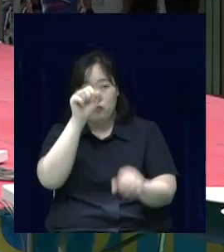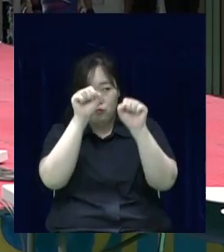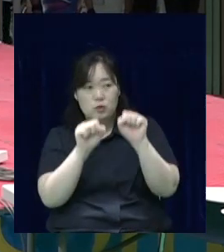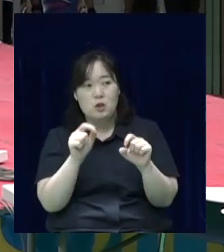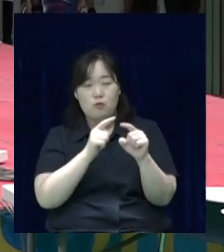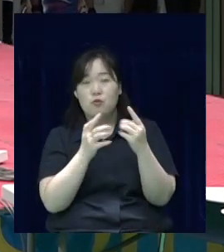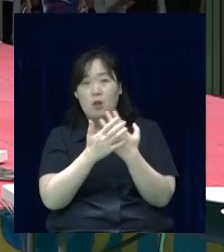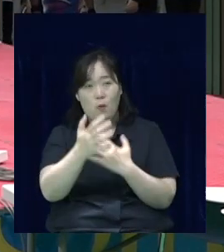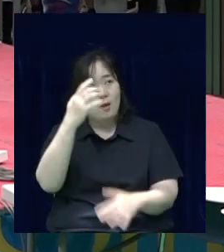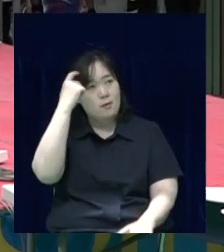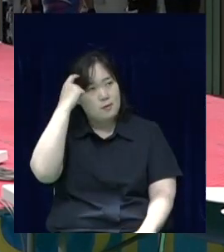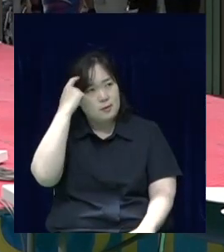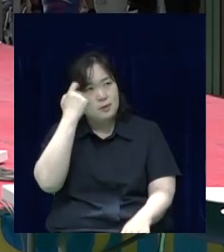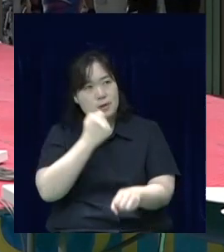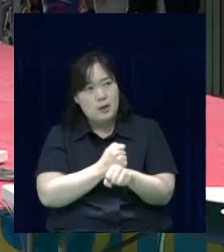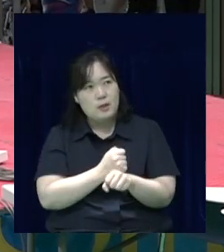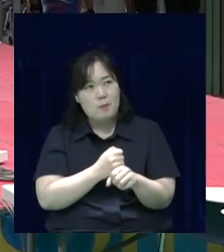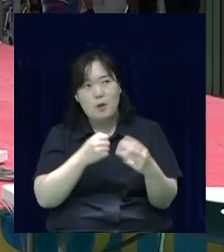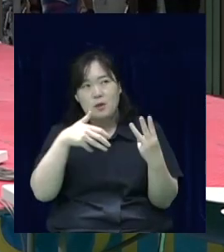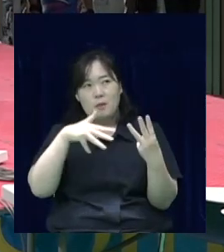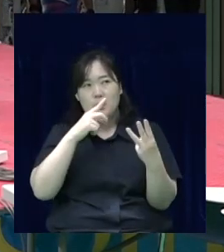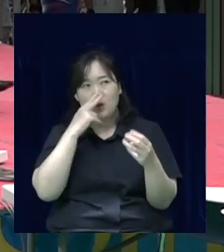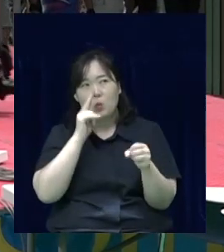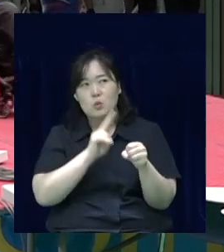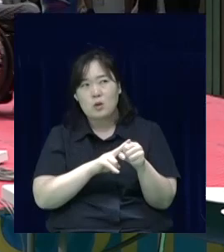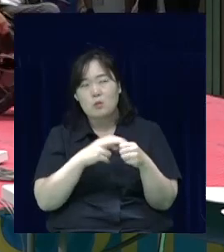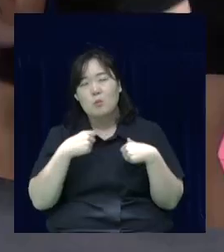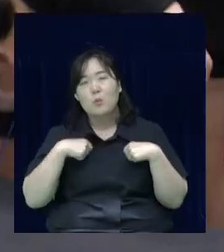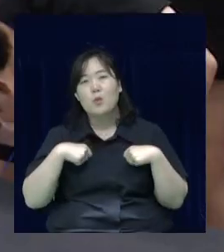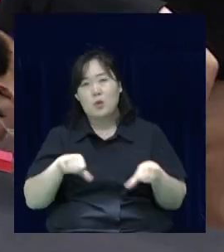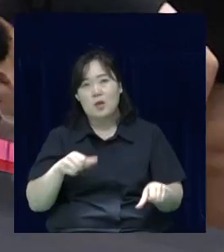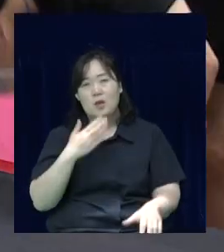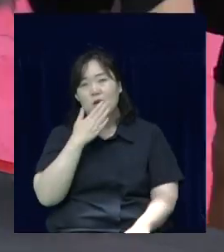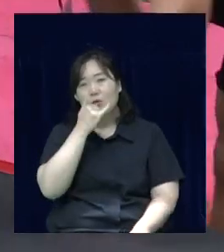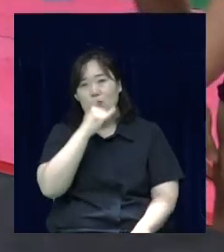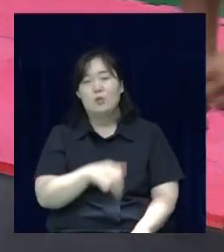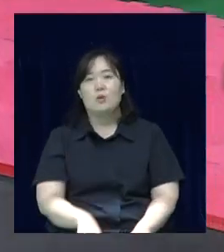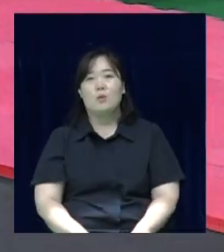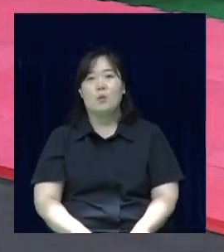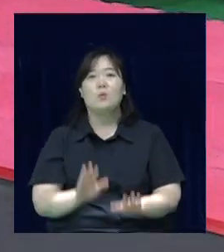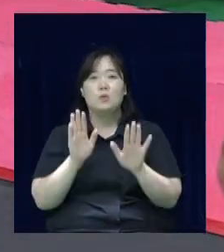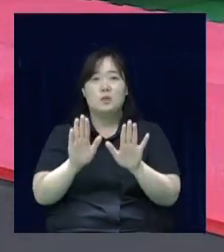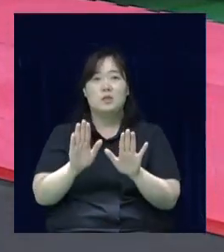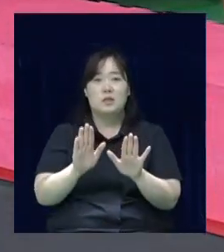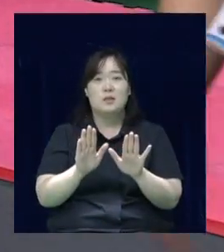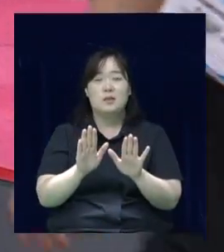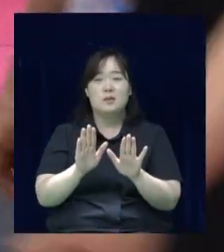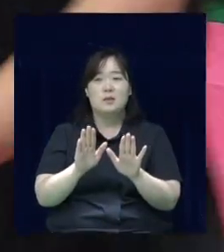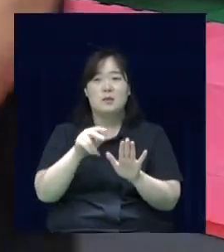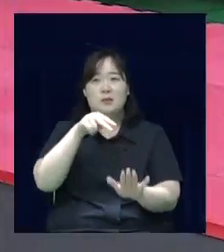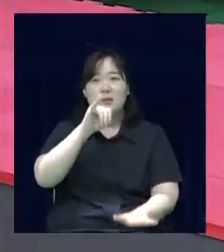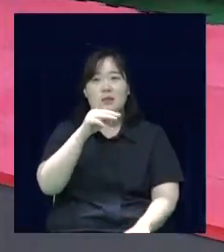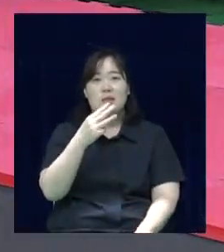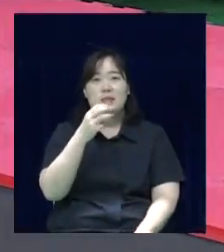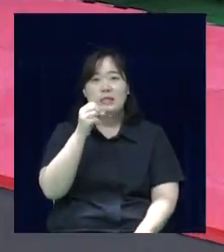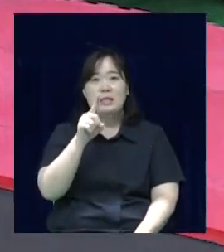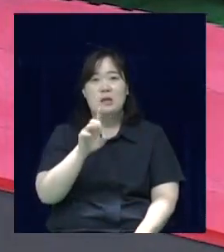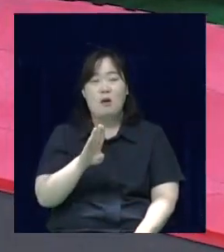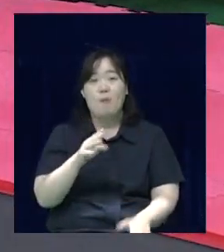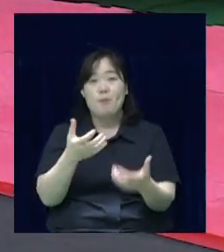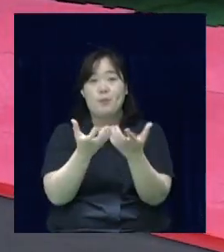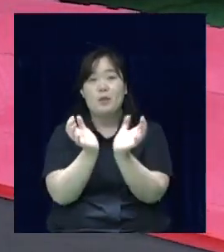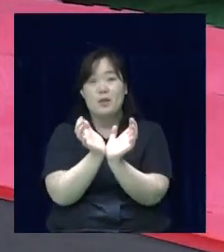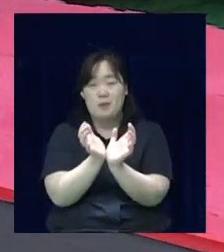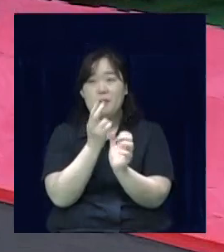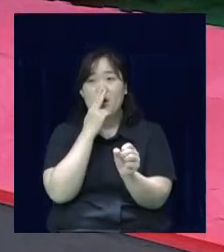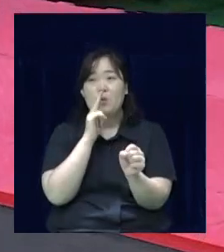경우에는 좀 아껴둘 필요도 있겠고요. 맞습니다. 예. 그리고 이제 지금 실업팀에 소속되어 있기 때문에 어떤 그런 어떤 책임감 때문에 출전했다고